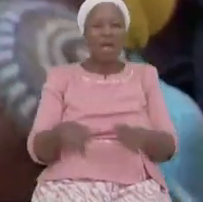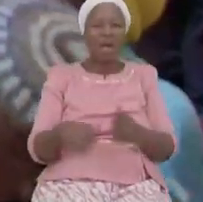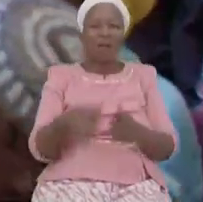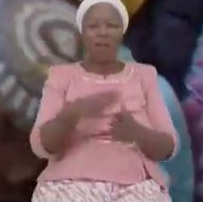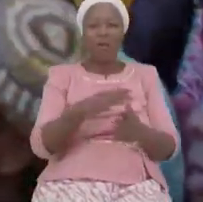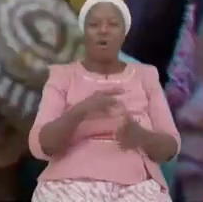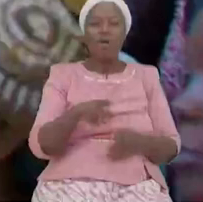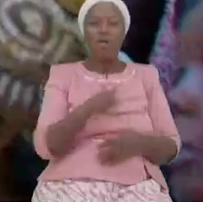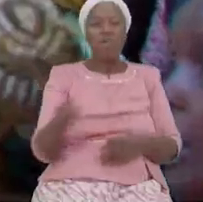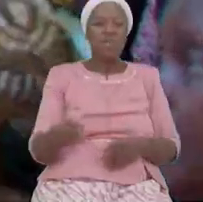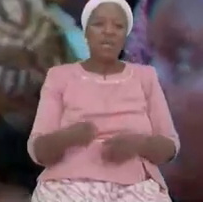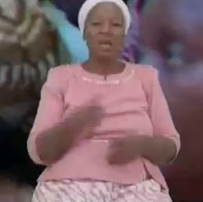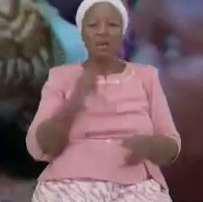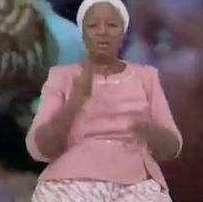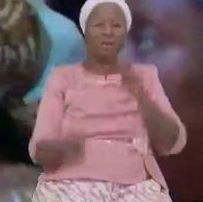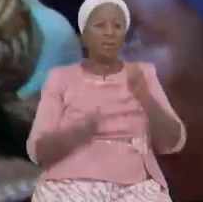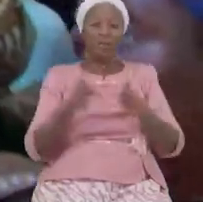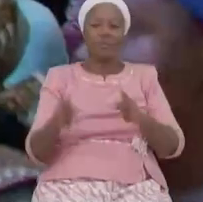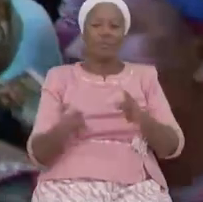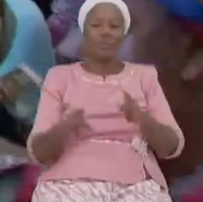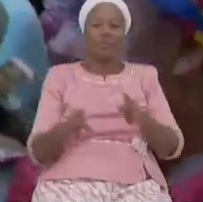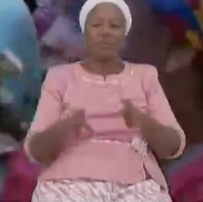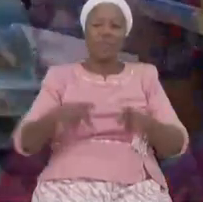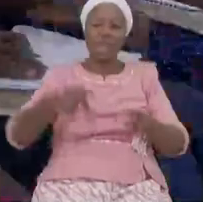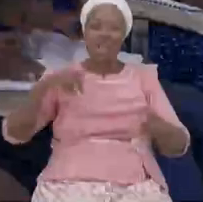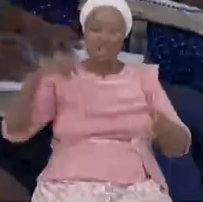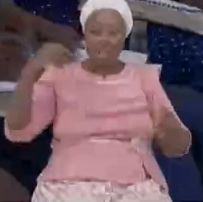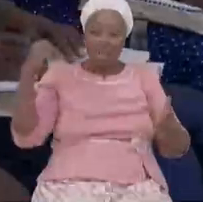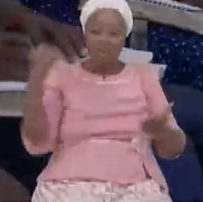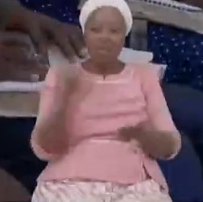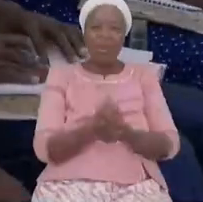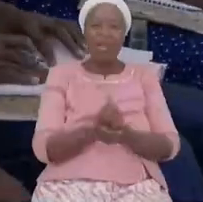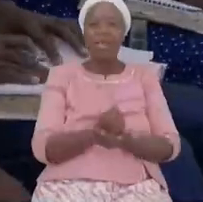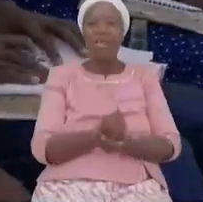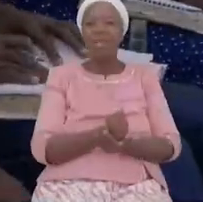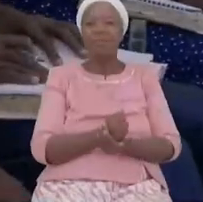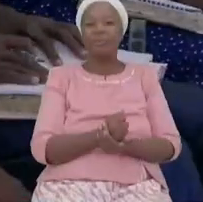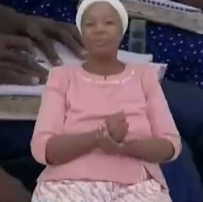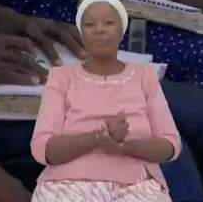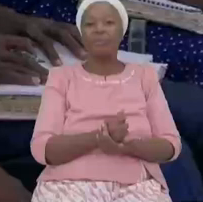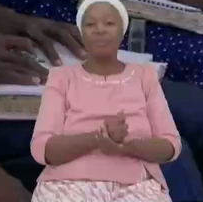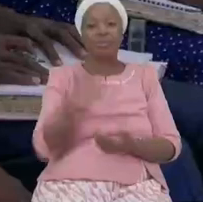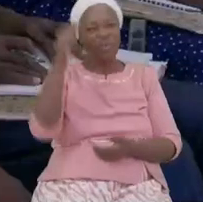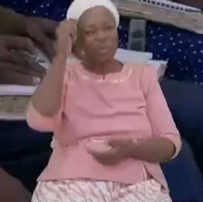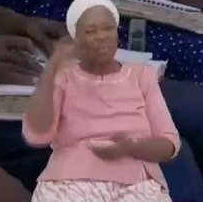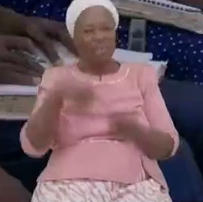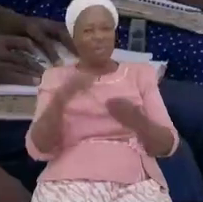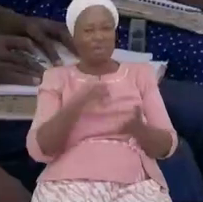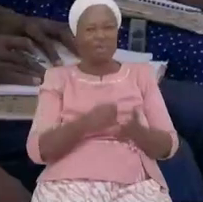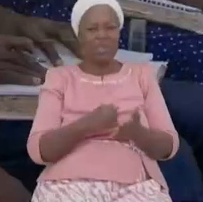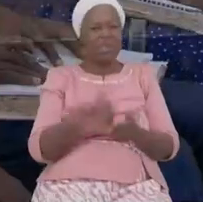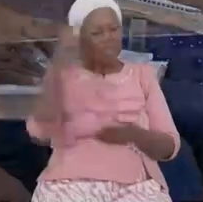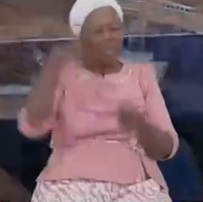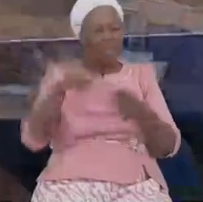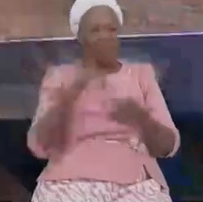Je vois un bon d'amen. Pense à cela.